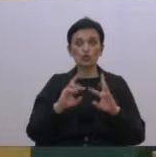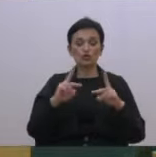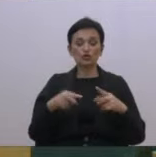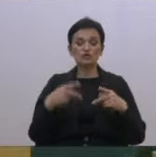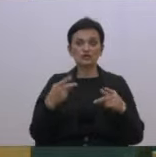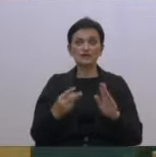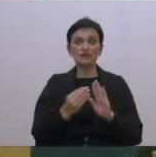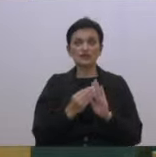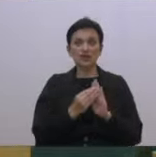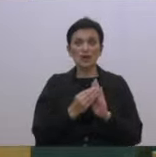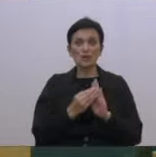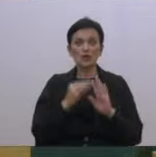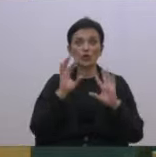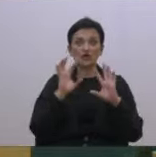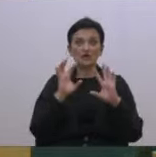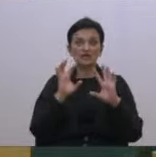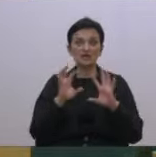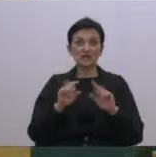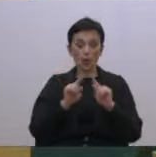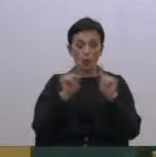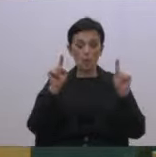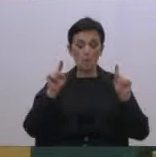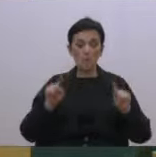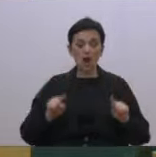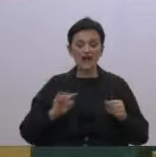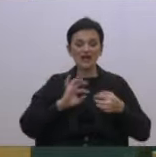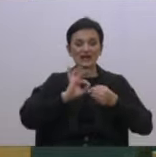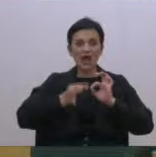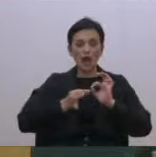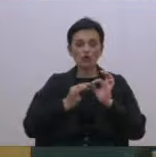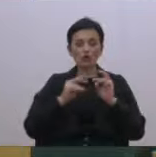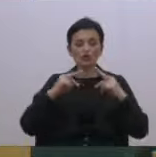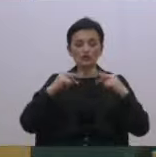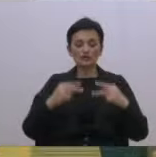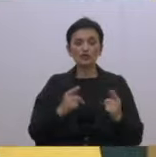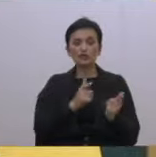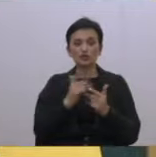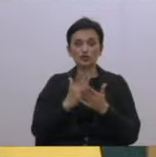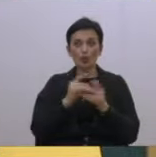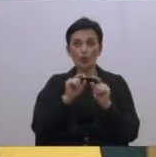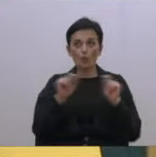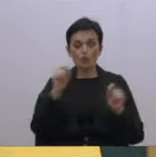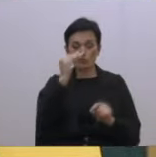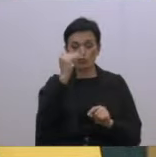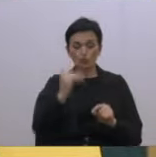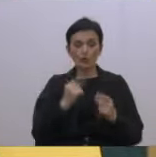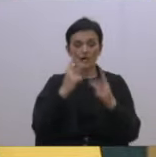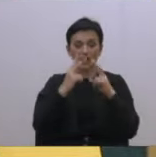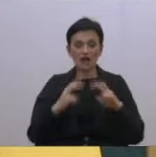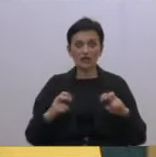ცვლილებას. საკანონო პაკეტმა განიცადა გარკვეული ცვლილებები შესაბამისად მზადვარ პუნქტობრივი განხილვისთვის.